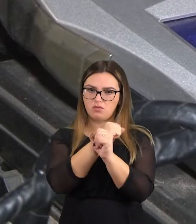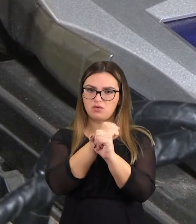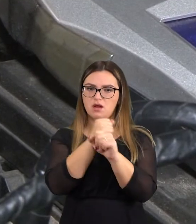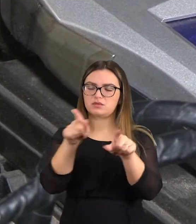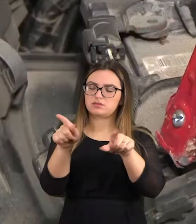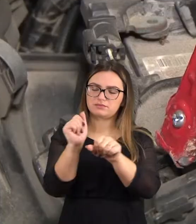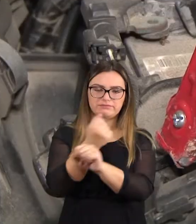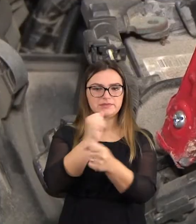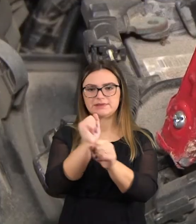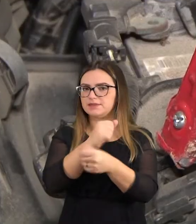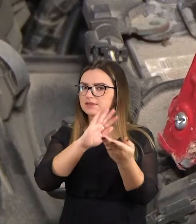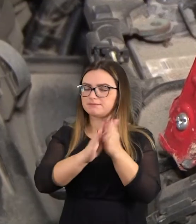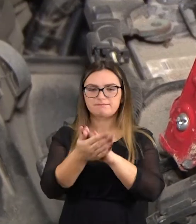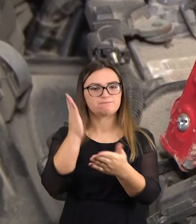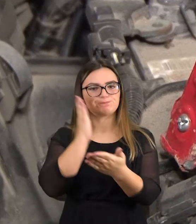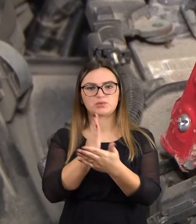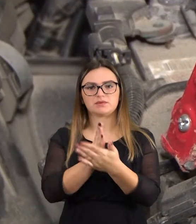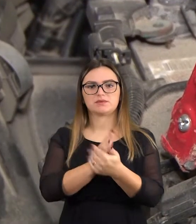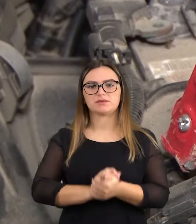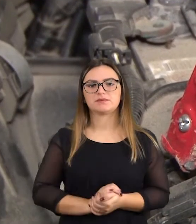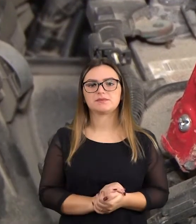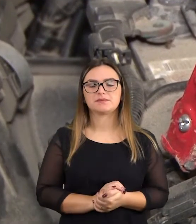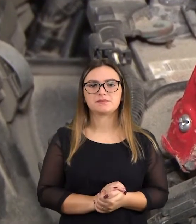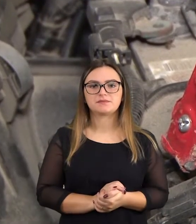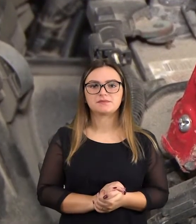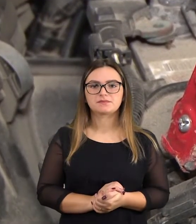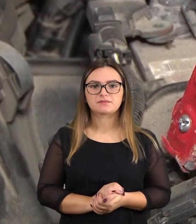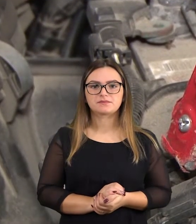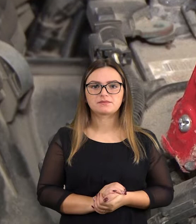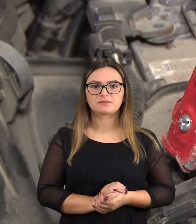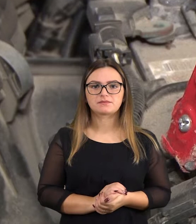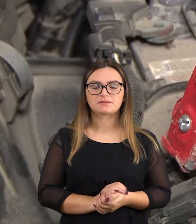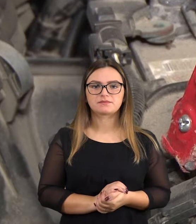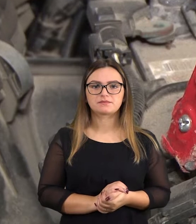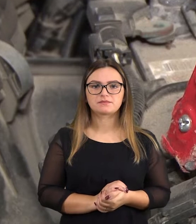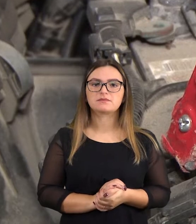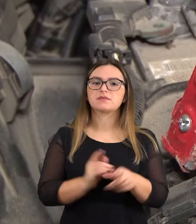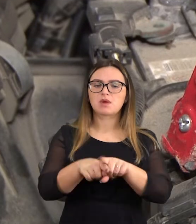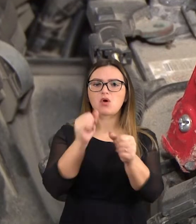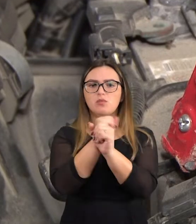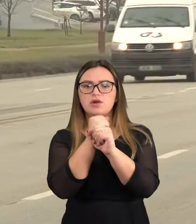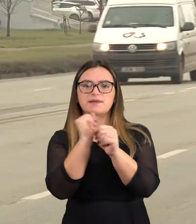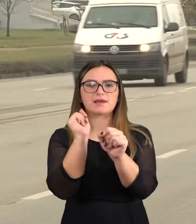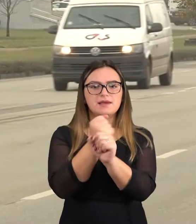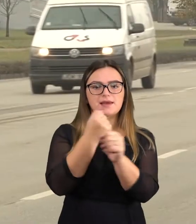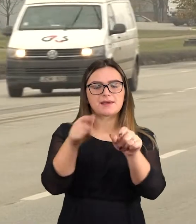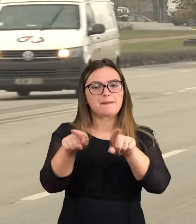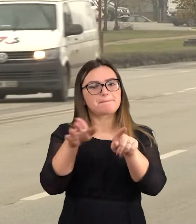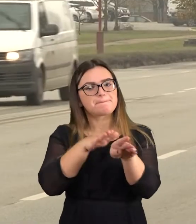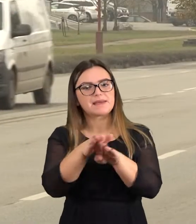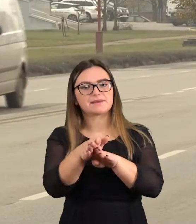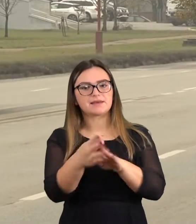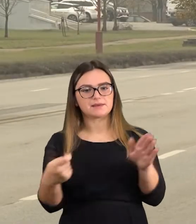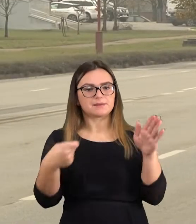ką daryti ir kam skambinti, kai neužsiveda automobilis, trumpus atstumus važinėjantiems vairuotojams, akumuliatorių rekomenduojama